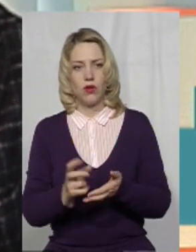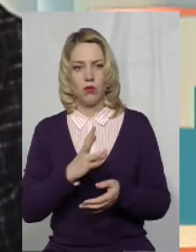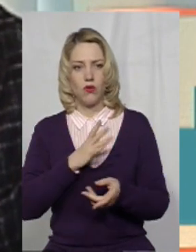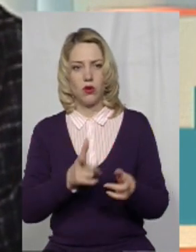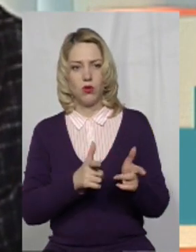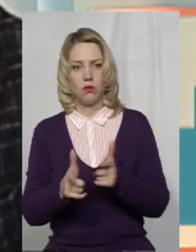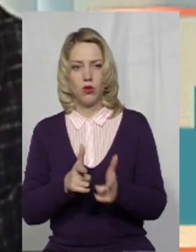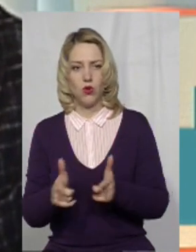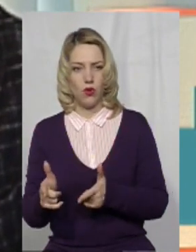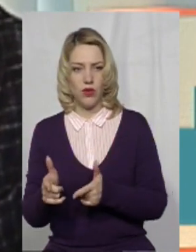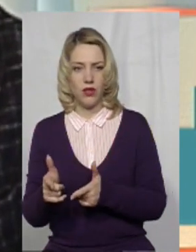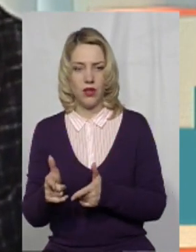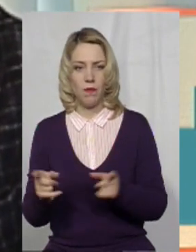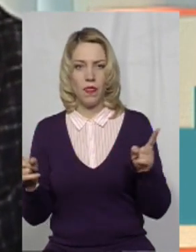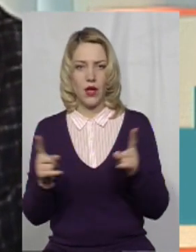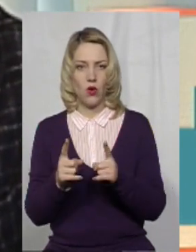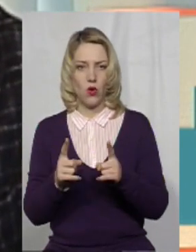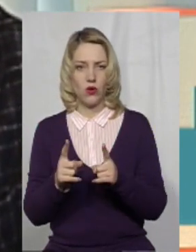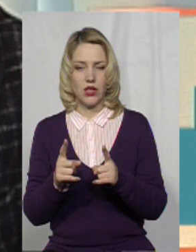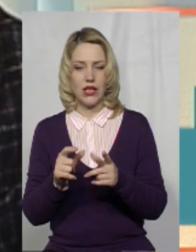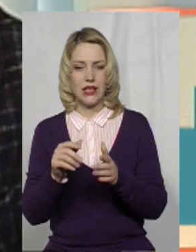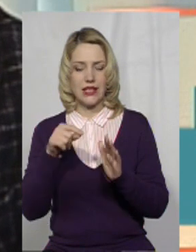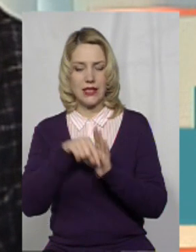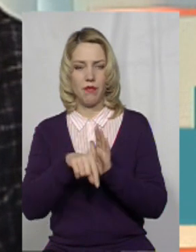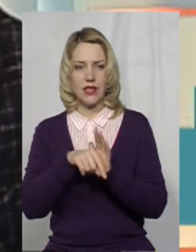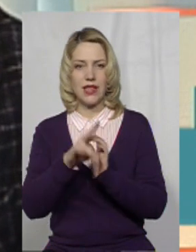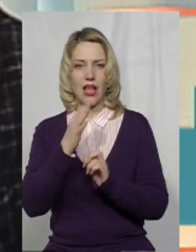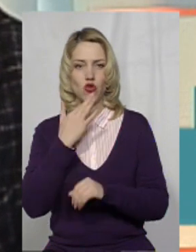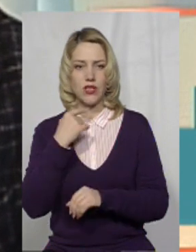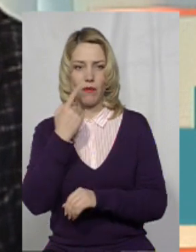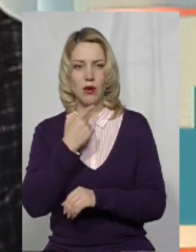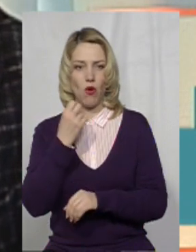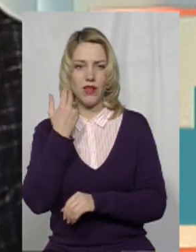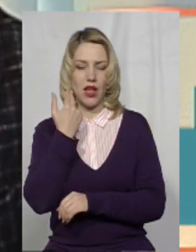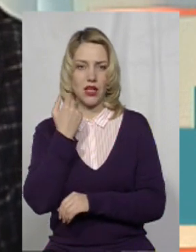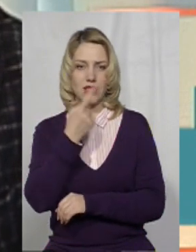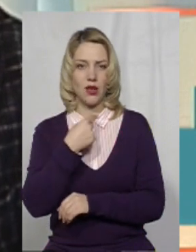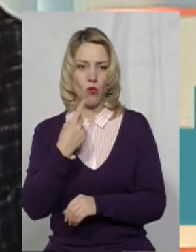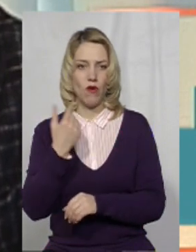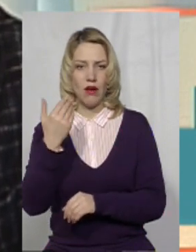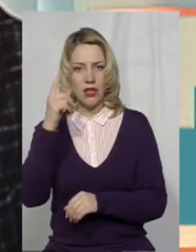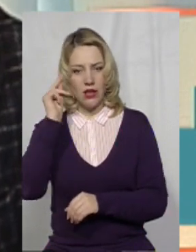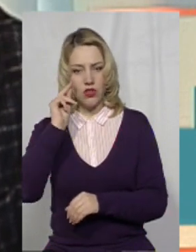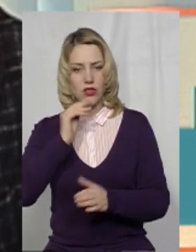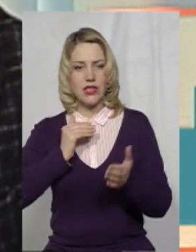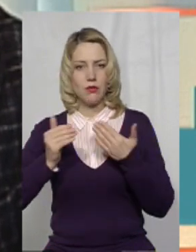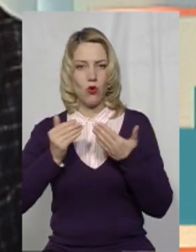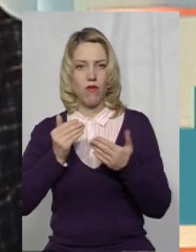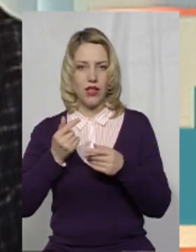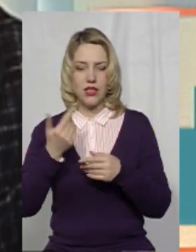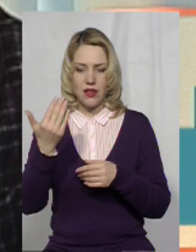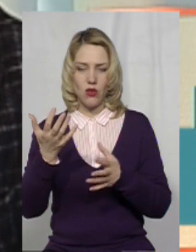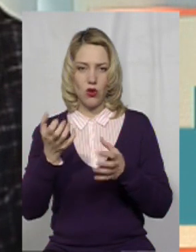бути підготовлені короткий, стислий зміст на іноземній мові, на англійській мові. Він вчиться спілкуватися, він